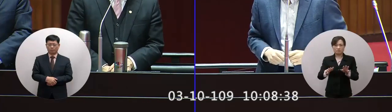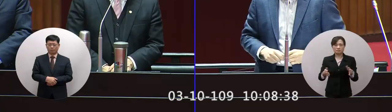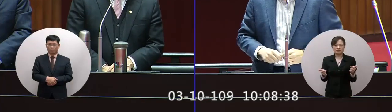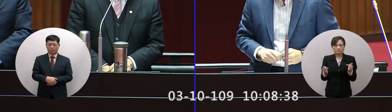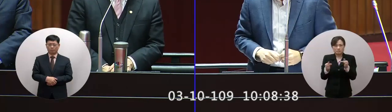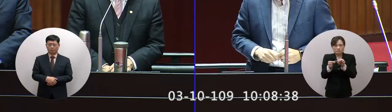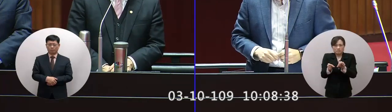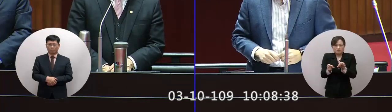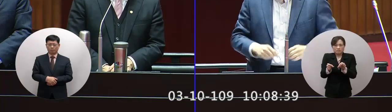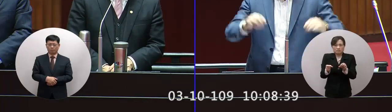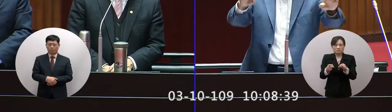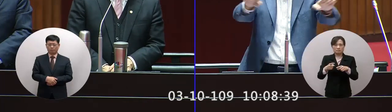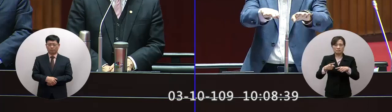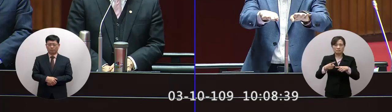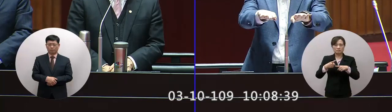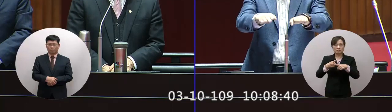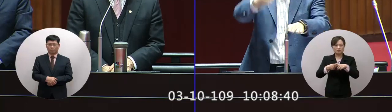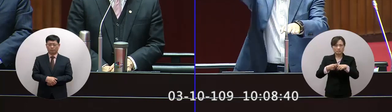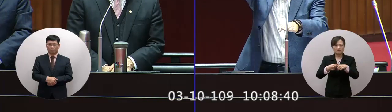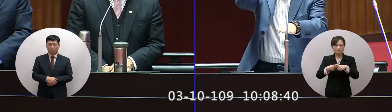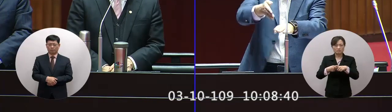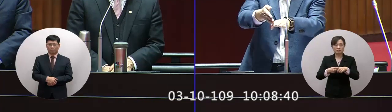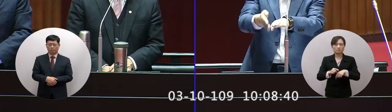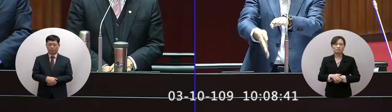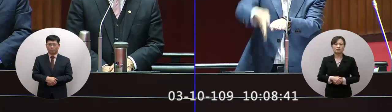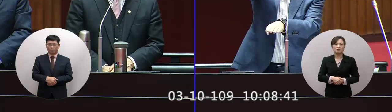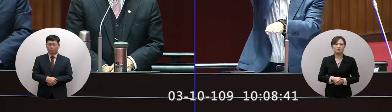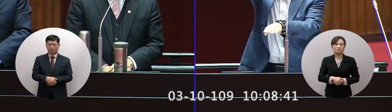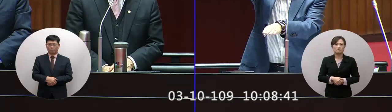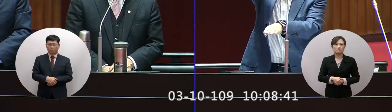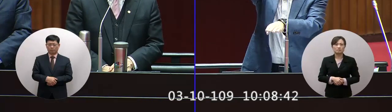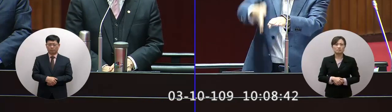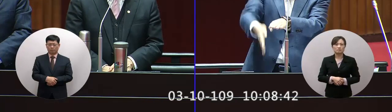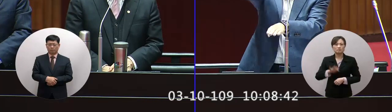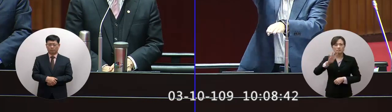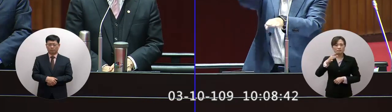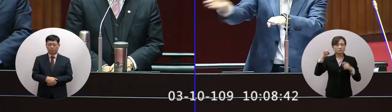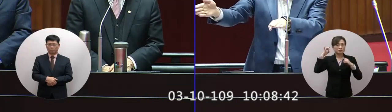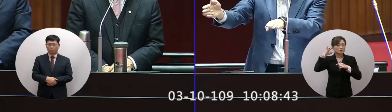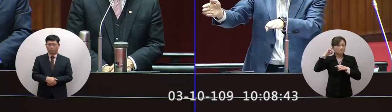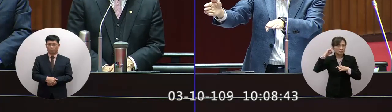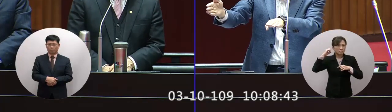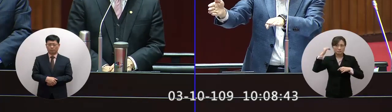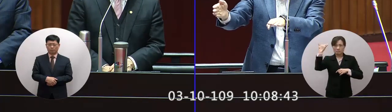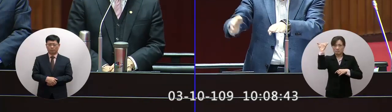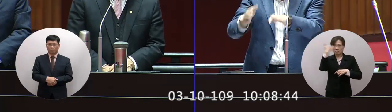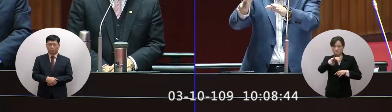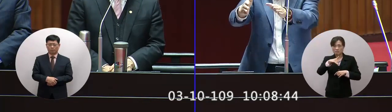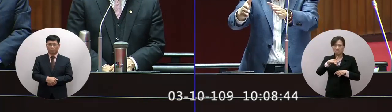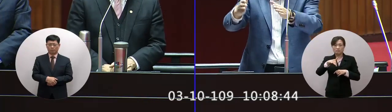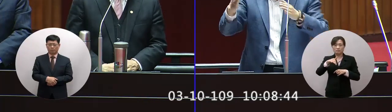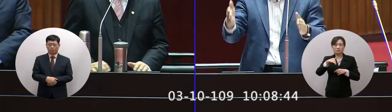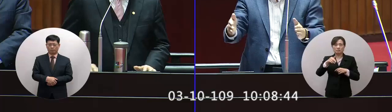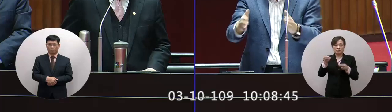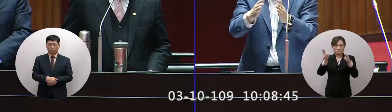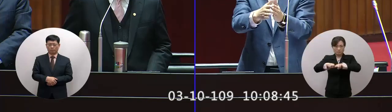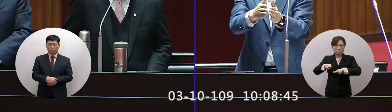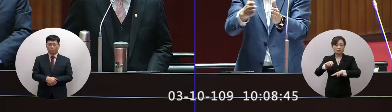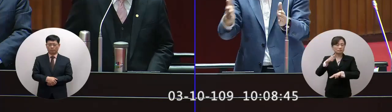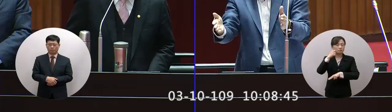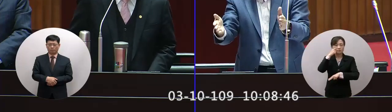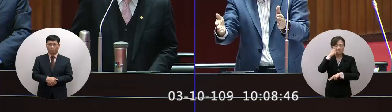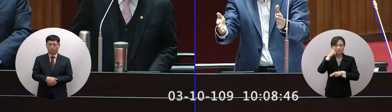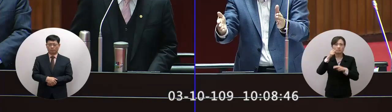环保法规有一个规定，就当交接，但是噪音不可能瞬间在这个墙壁消失嘛，所以就会画